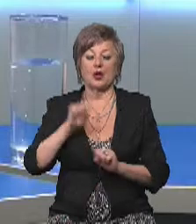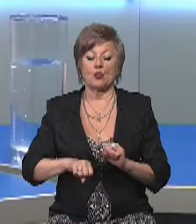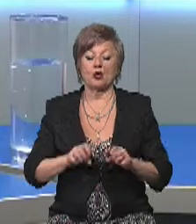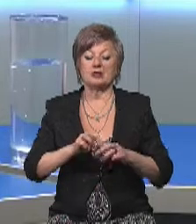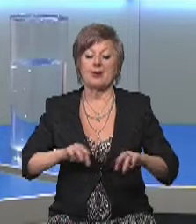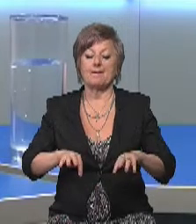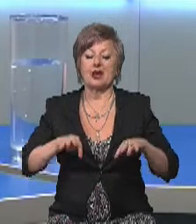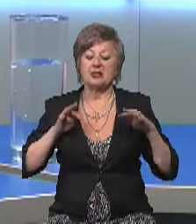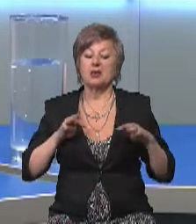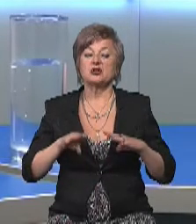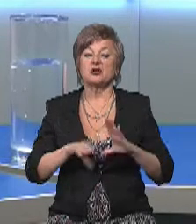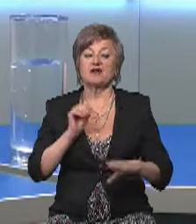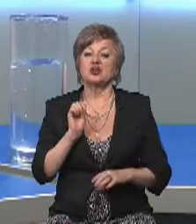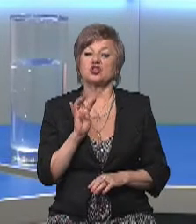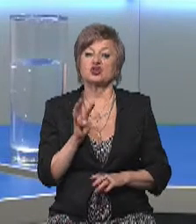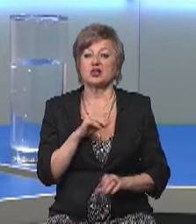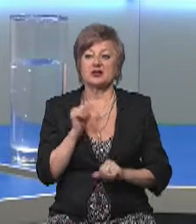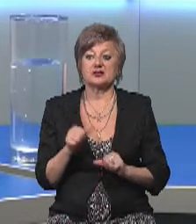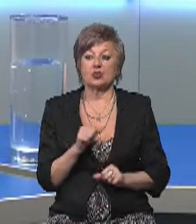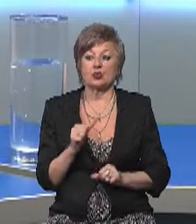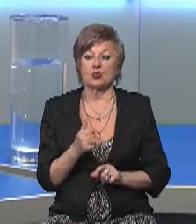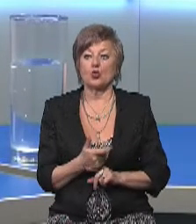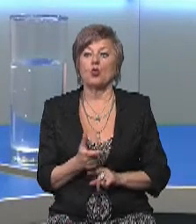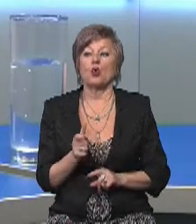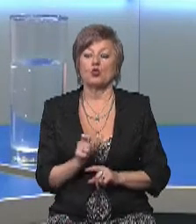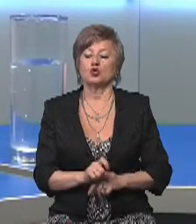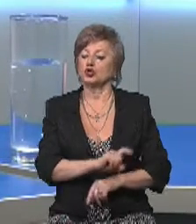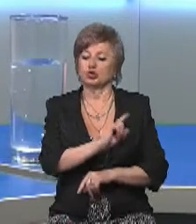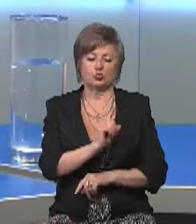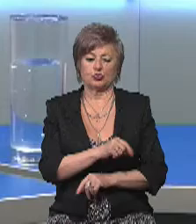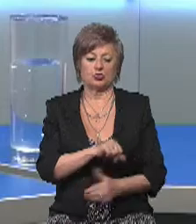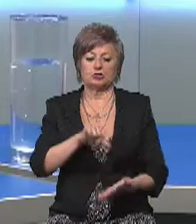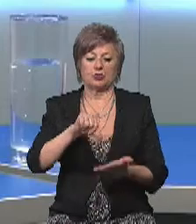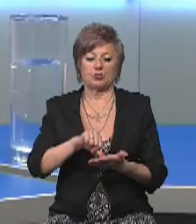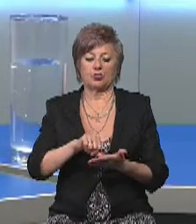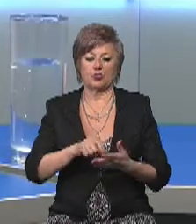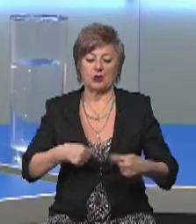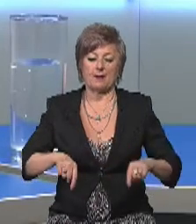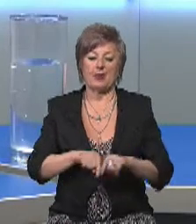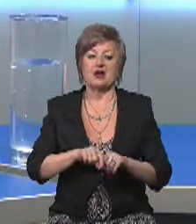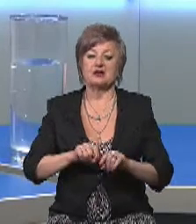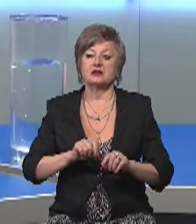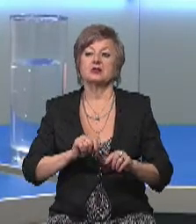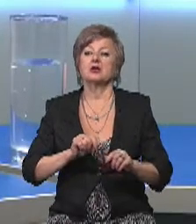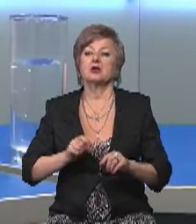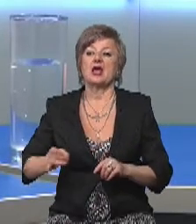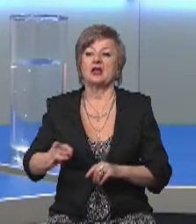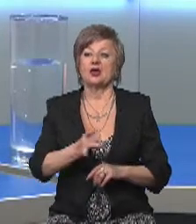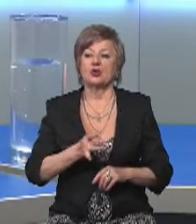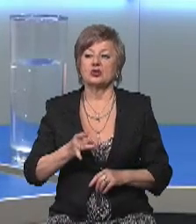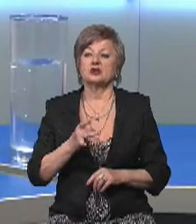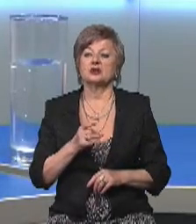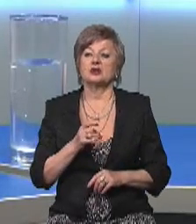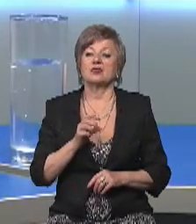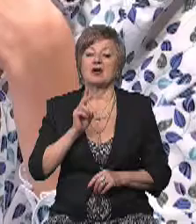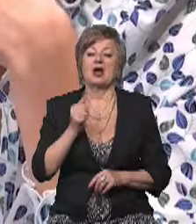парламентських виборах 2014 року дуже потужного представника партії регіонів, добре відомого Євгена